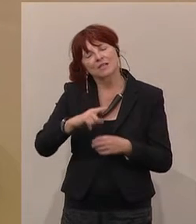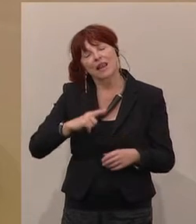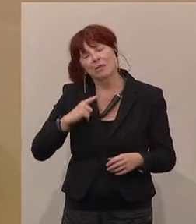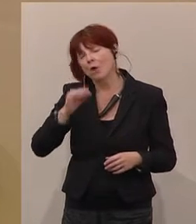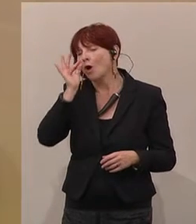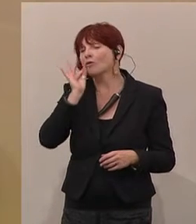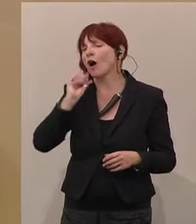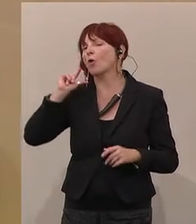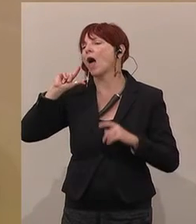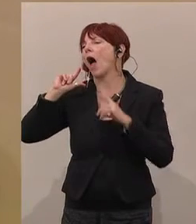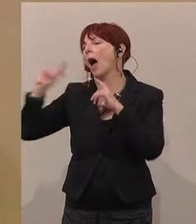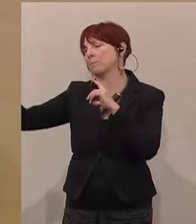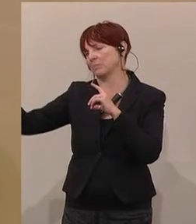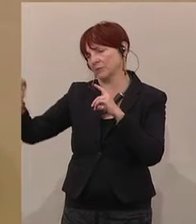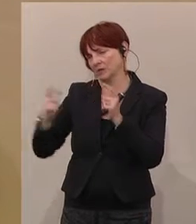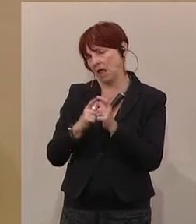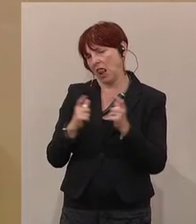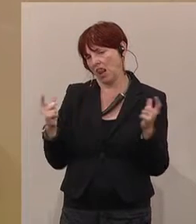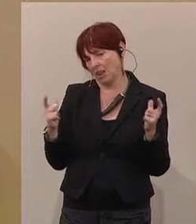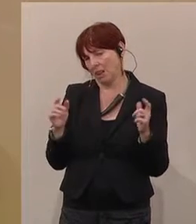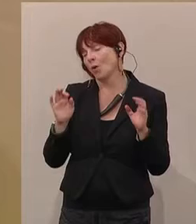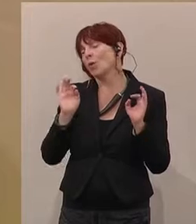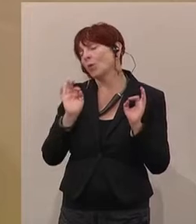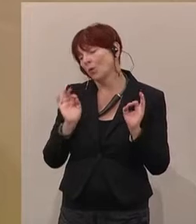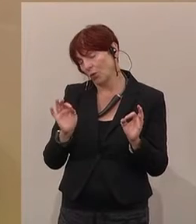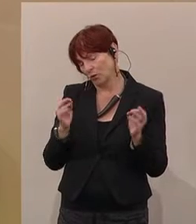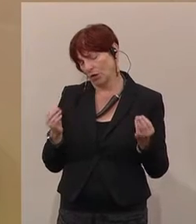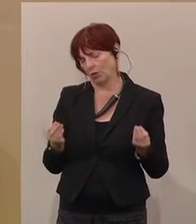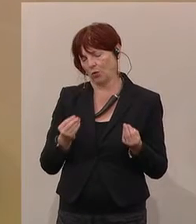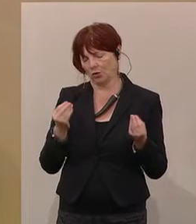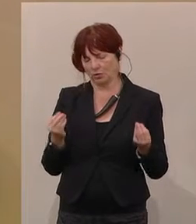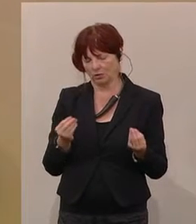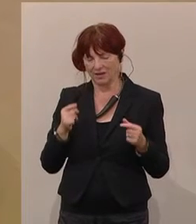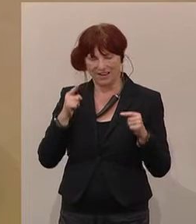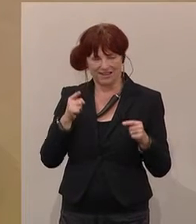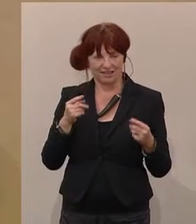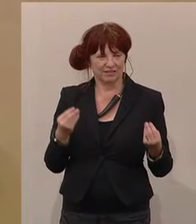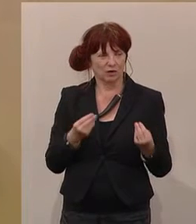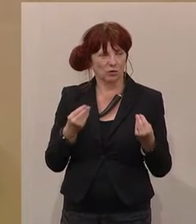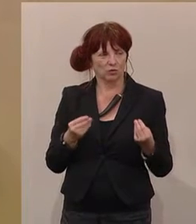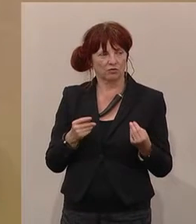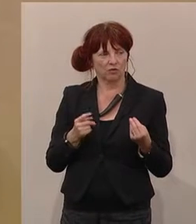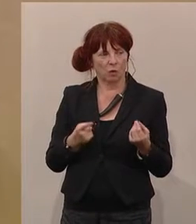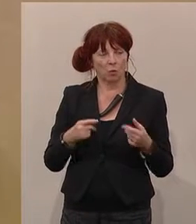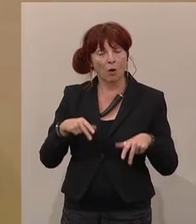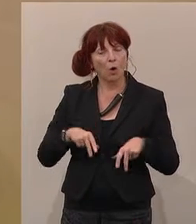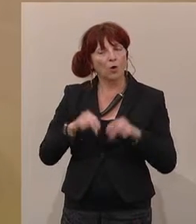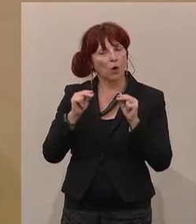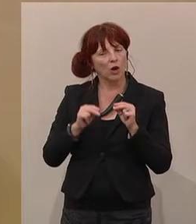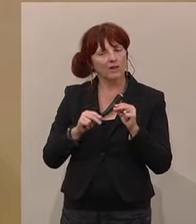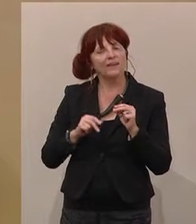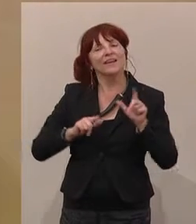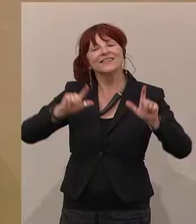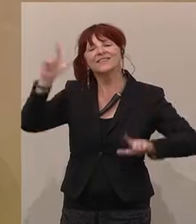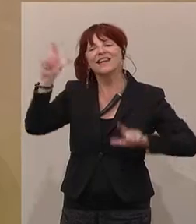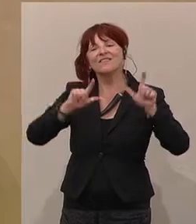aus gutem Grund. Ja, aus gutem Grund. Aus dem Grund auch, warum wir zum Beispiel die Kölner Silvesternacht kritisieren, wo Frauen